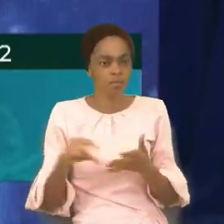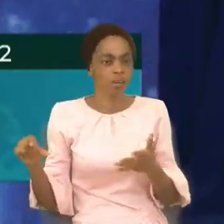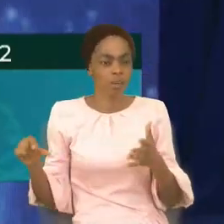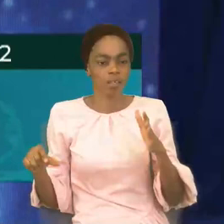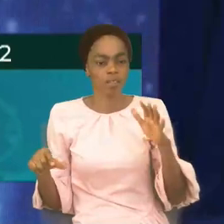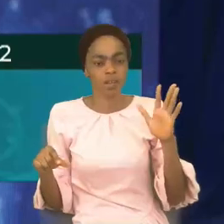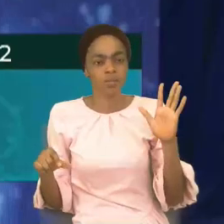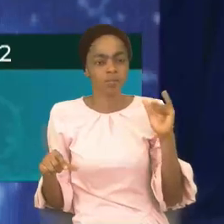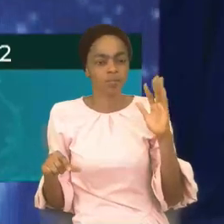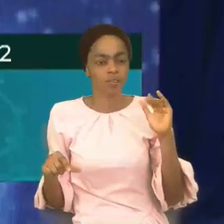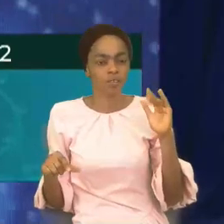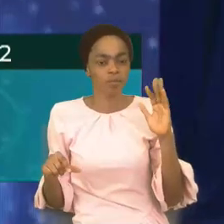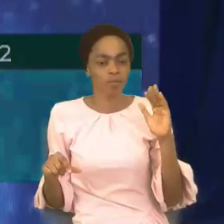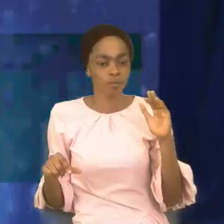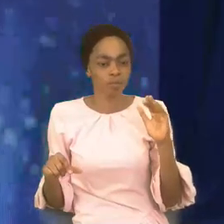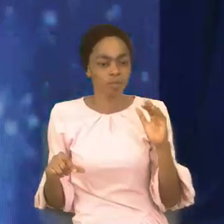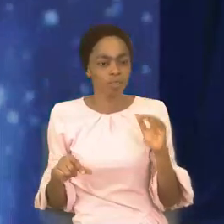suivant.